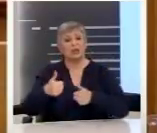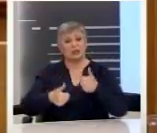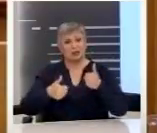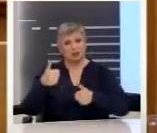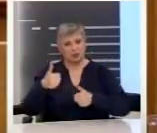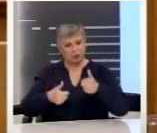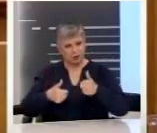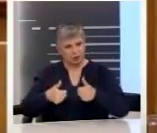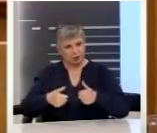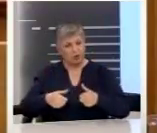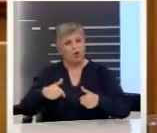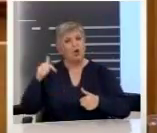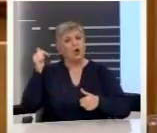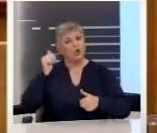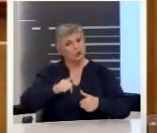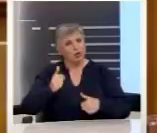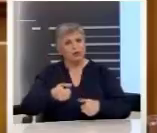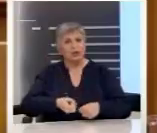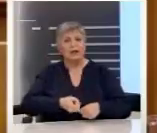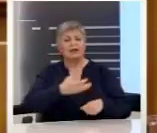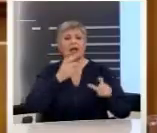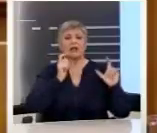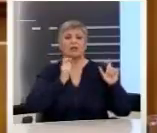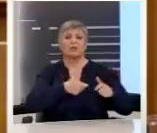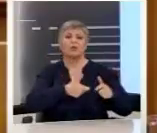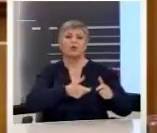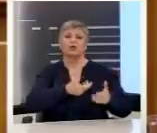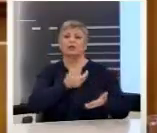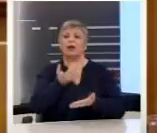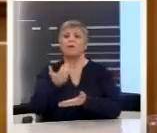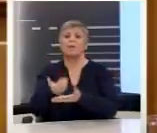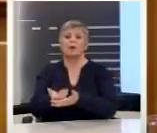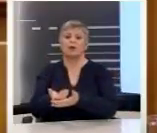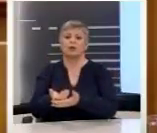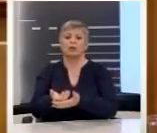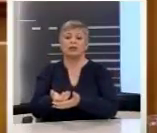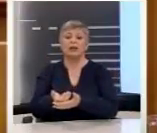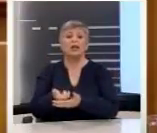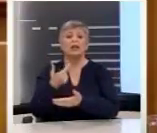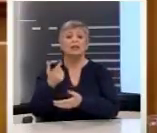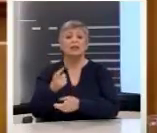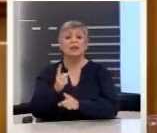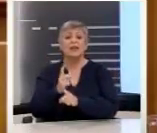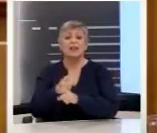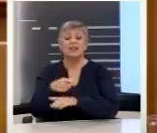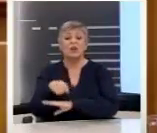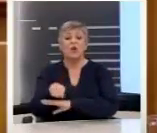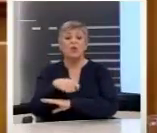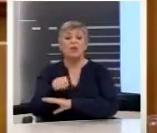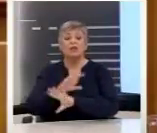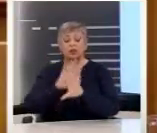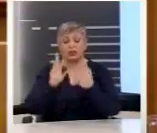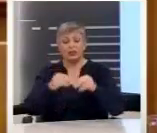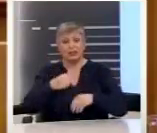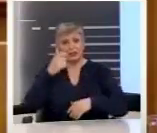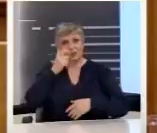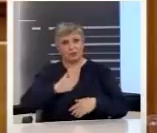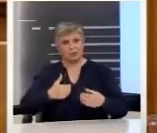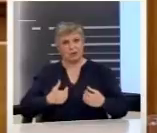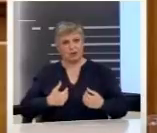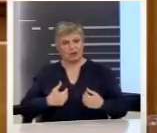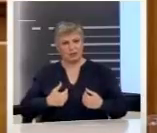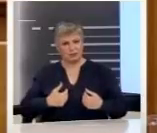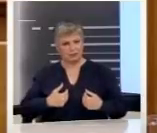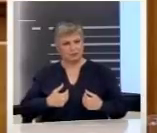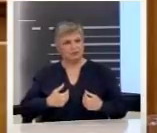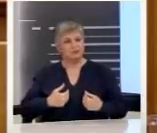προτάσεως, συστάσεως, εξεταστικής των γραμμάτων επιτροπής. Ειδικό δικαστήριο για τον Καμένο. Το αντίγραφο μου έδωσε ο εκδότης στα χέρια μου